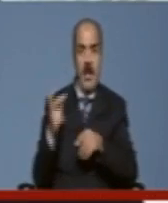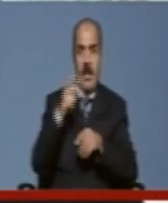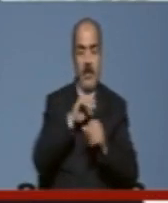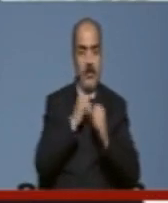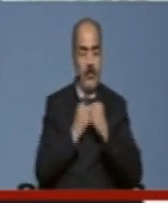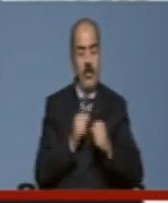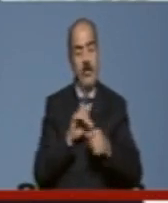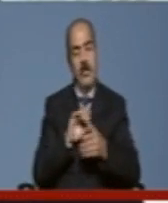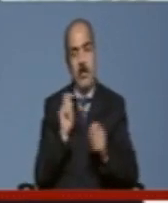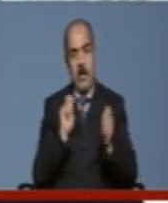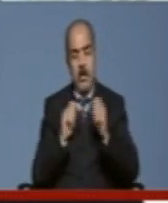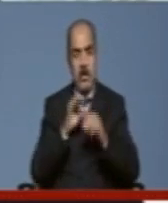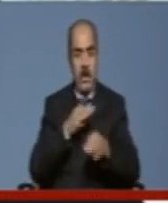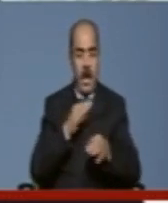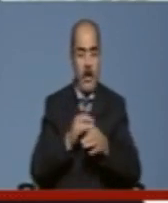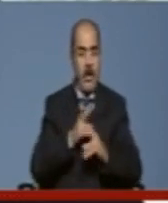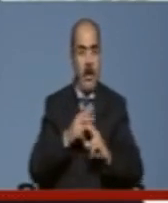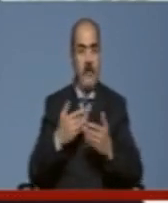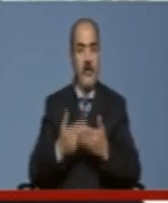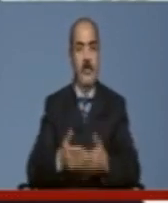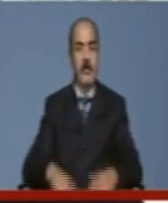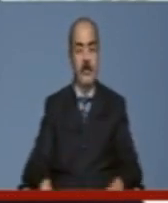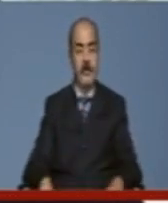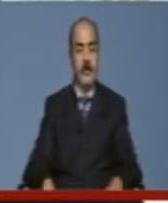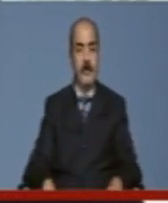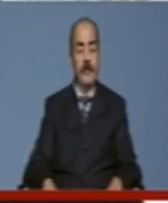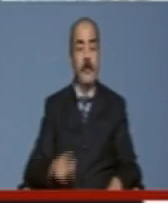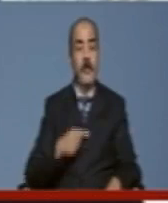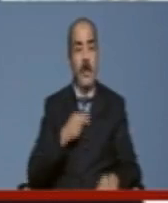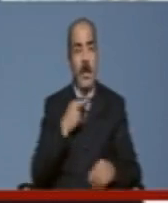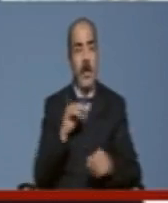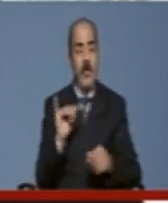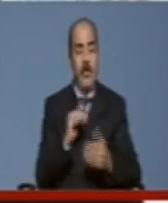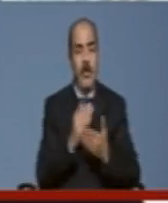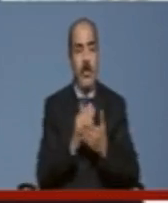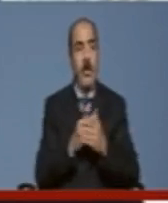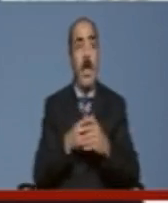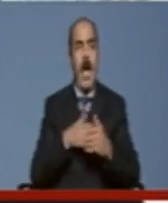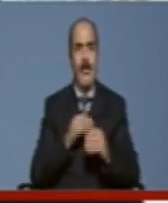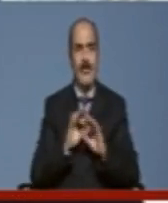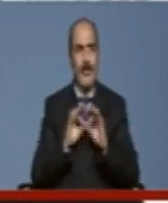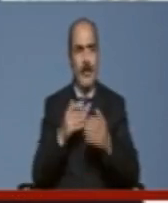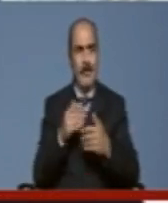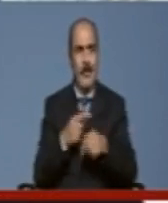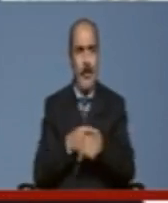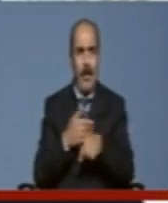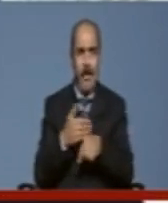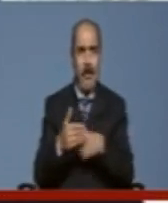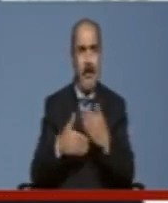المصابين الفلسطينيين. أيضا تحدثنا على أهمية إتاحة الفرصة والوقت إن إحنا